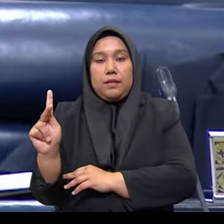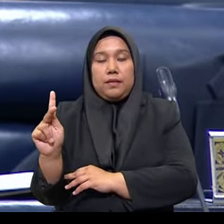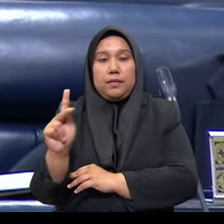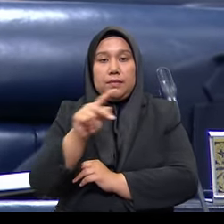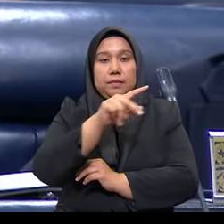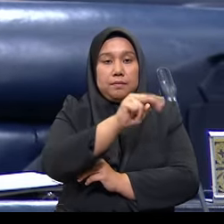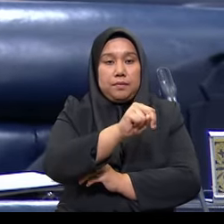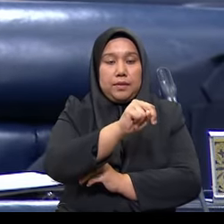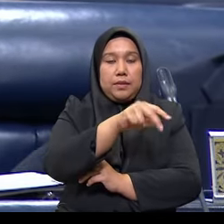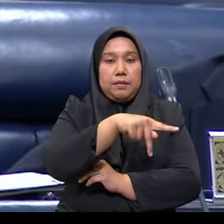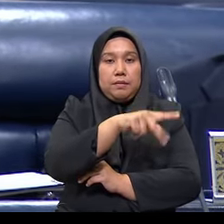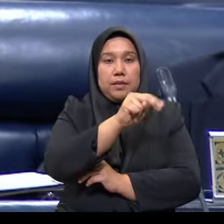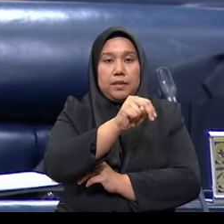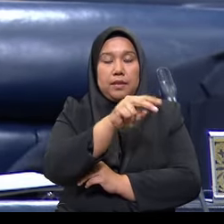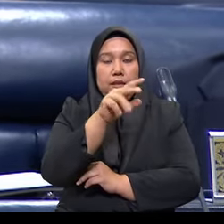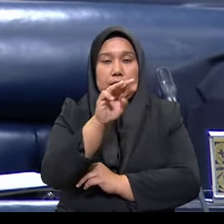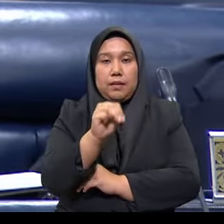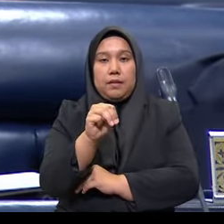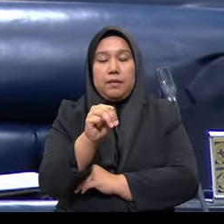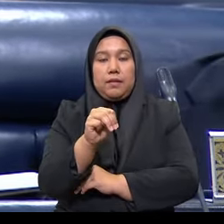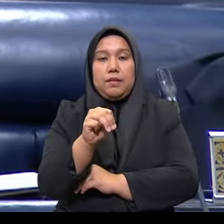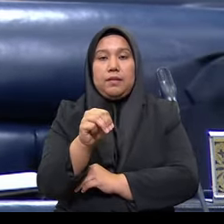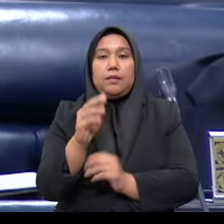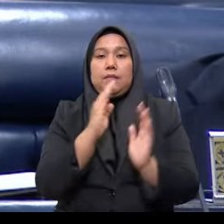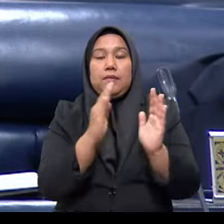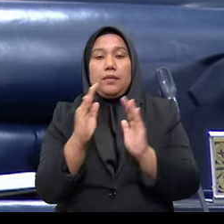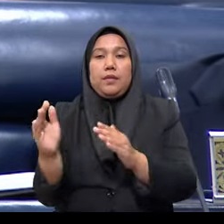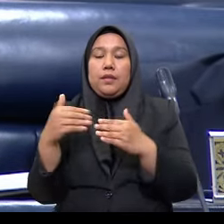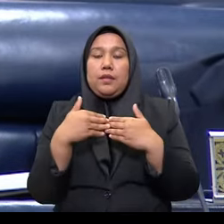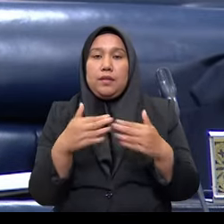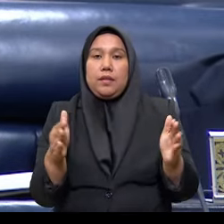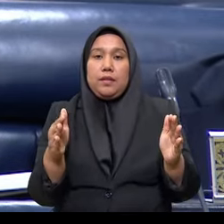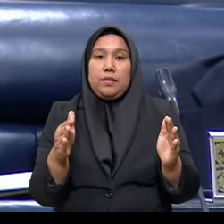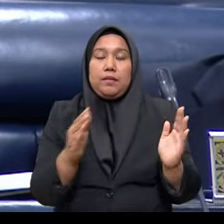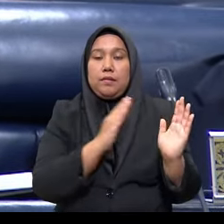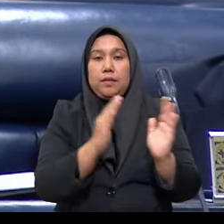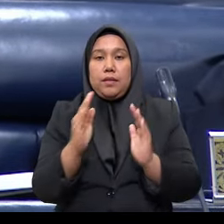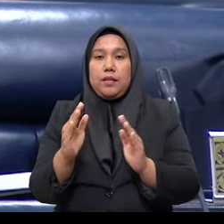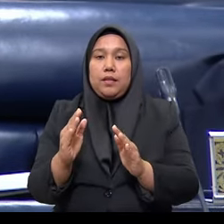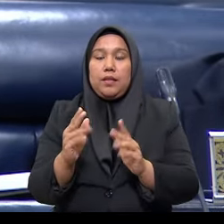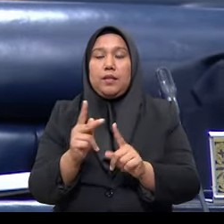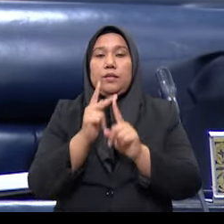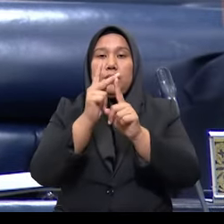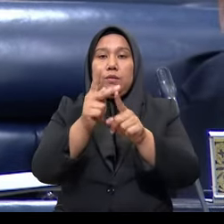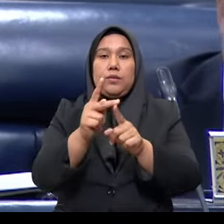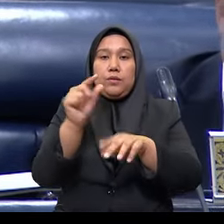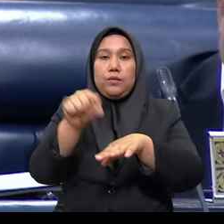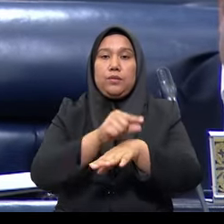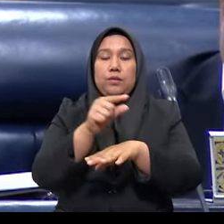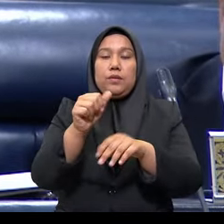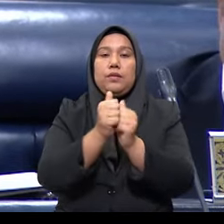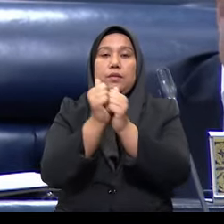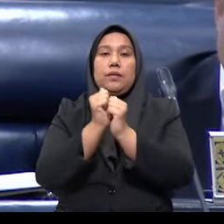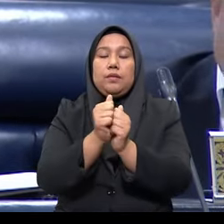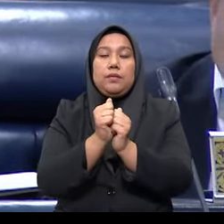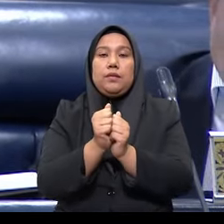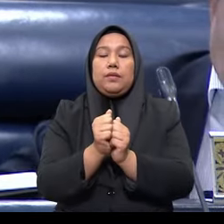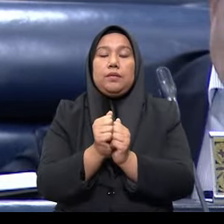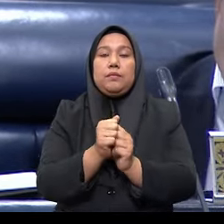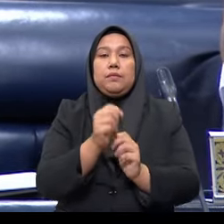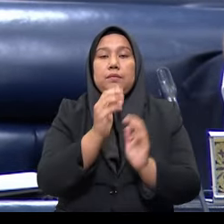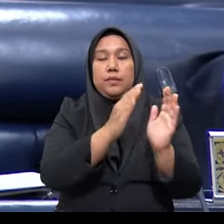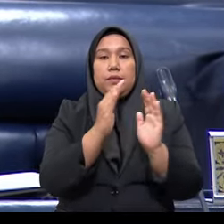PNM, perpustakaan awam, perpustakaan khusus guna sama, perpustakaan akademi iaitu